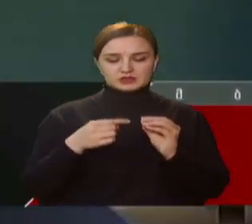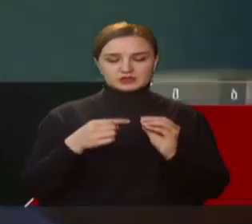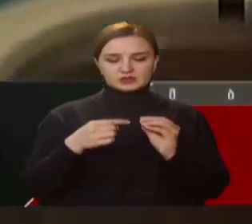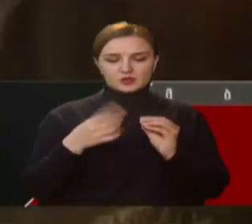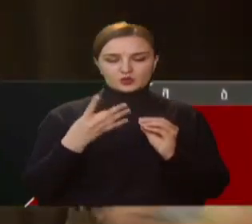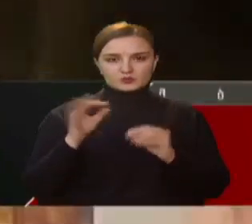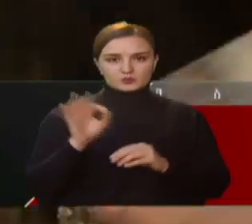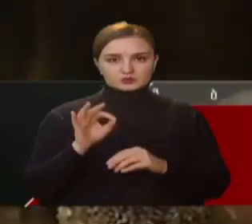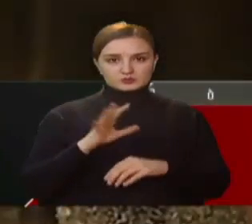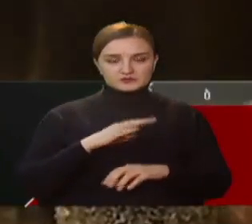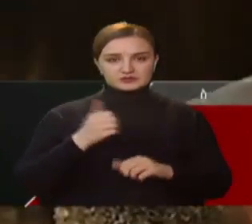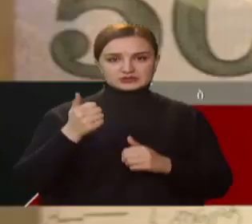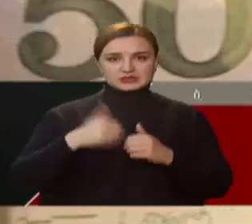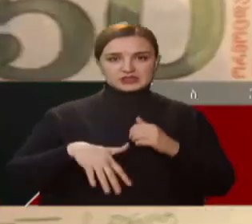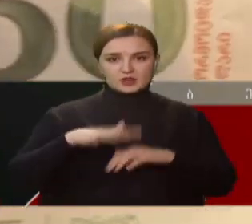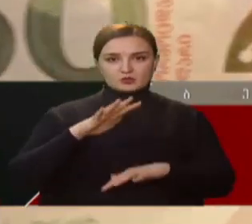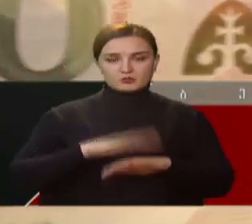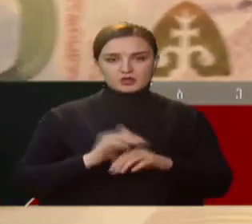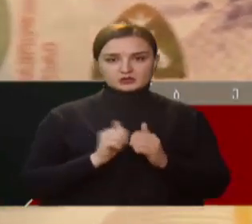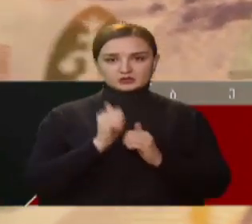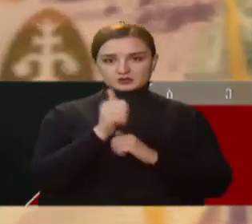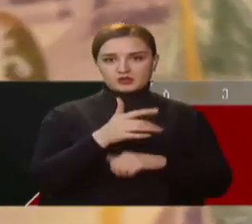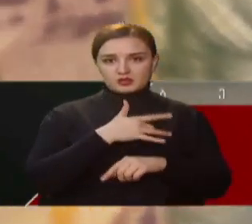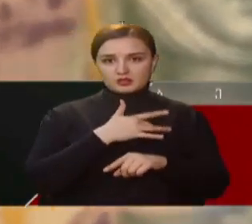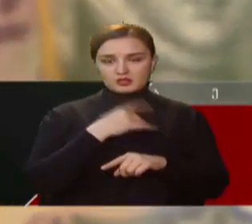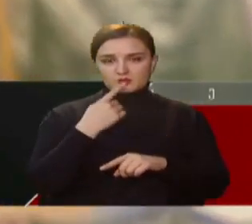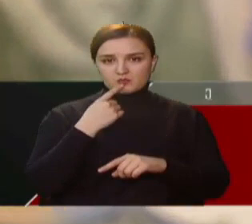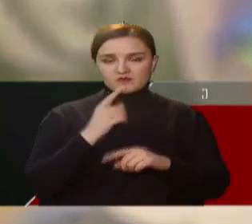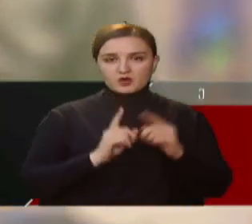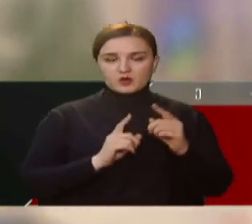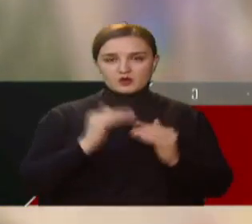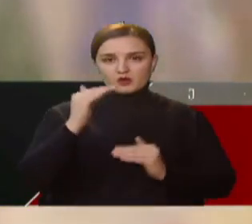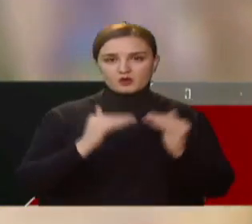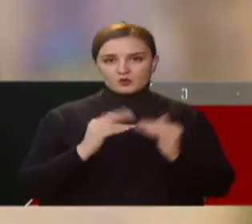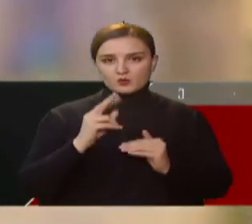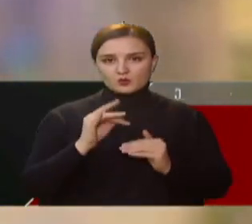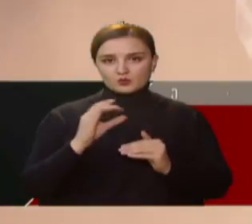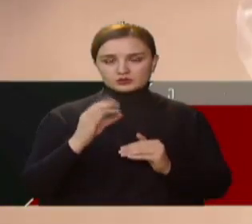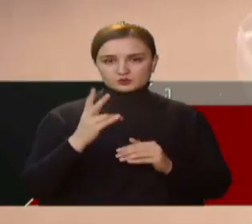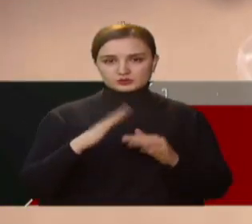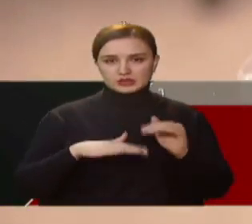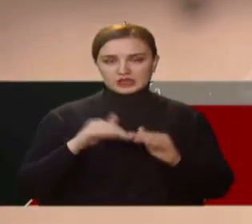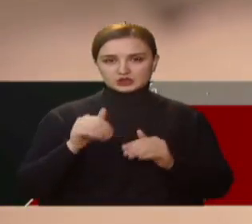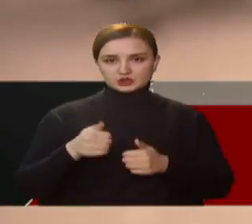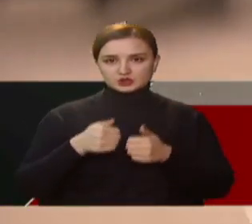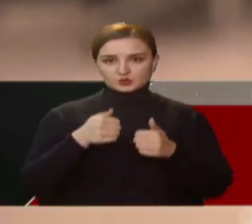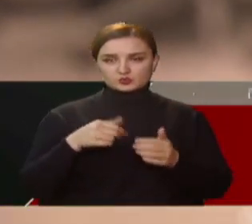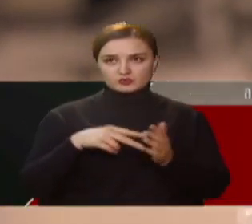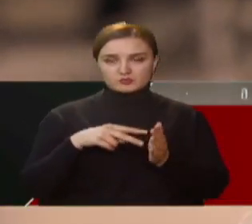10.4% sheadgina. Centraluri bankis prognozit. Gatsuliti kursis stabilurobam. Inflatsiis shemtsirebas unda sheuts'khos kheli.